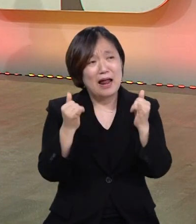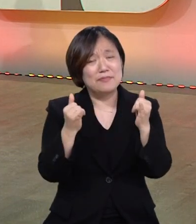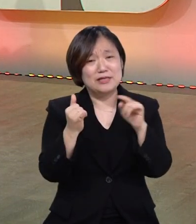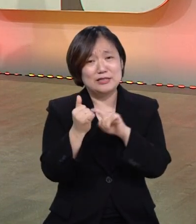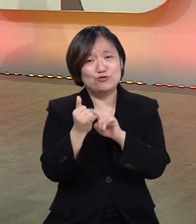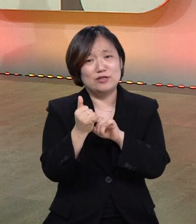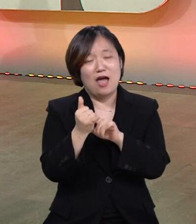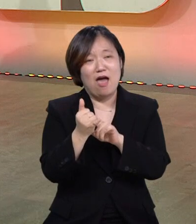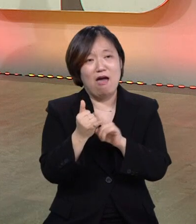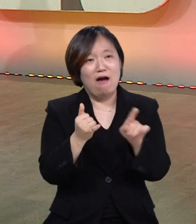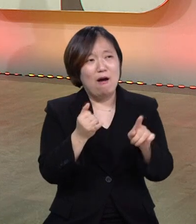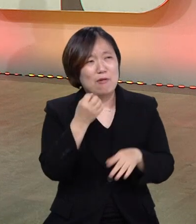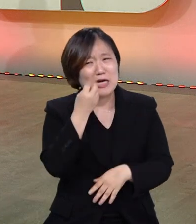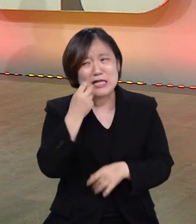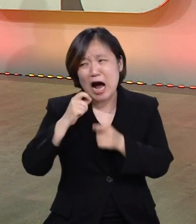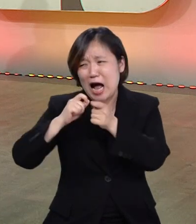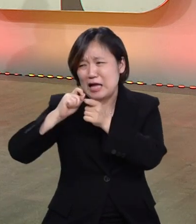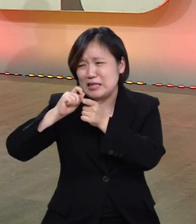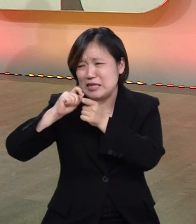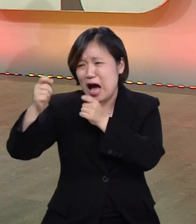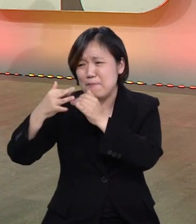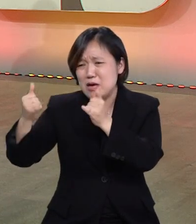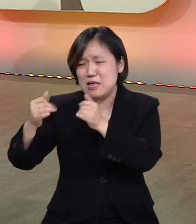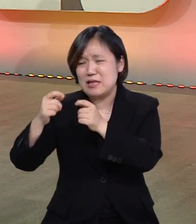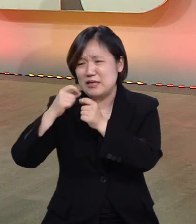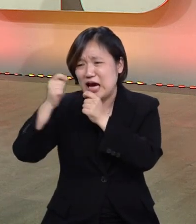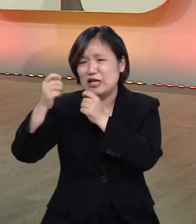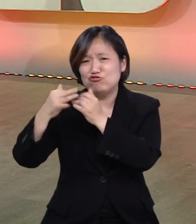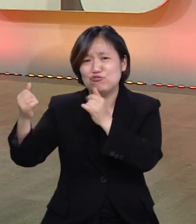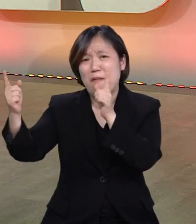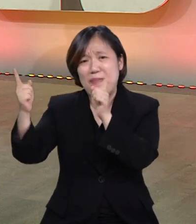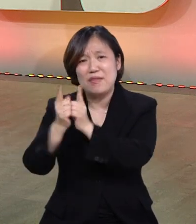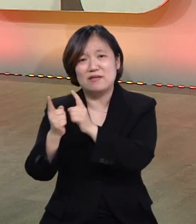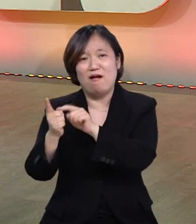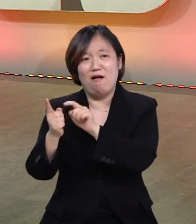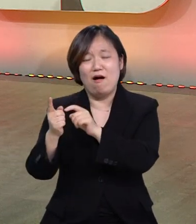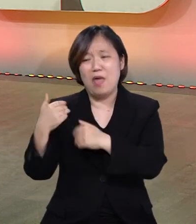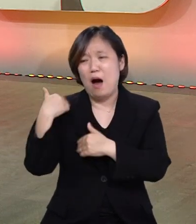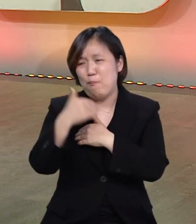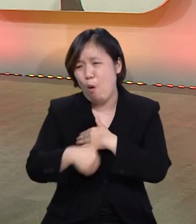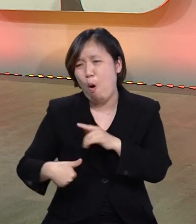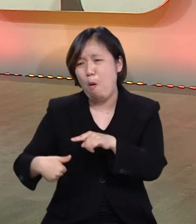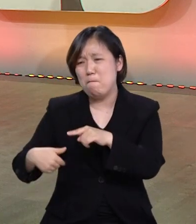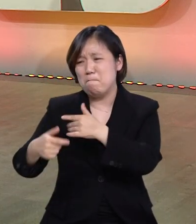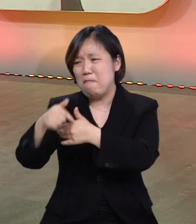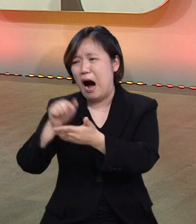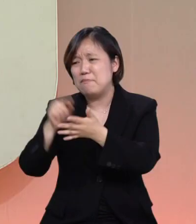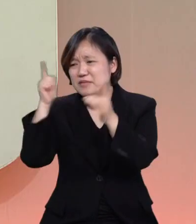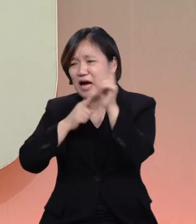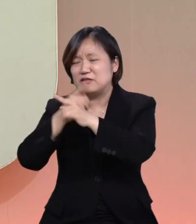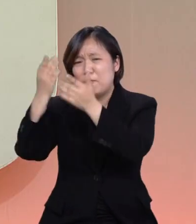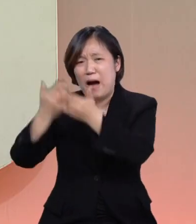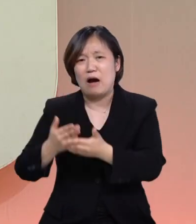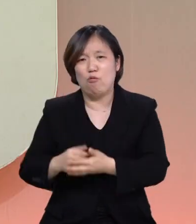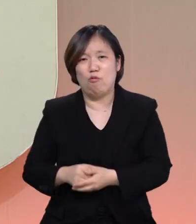보면 이상한 사이비 종교인들한테 빠져서 몸도 마음도 너덜너덜해지고